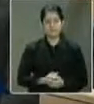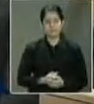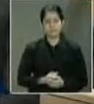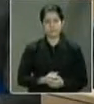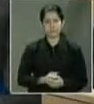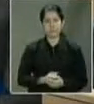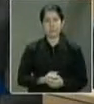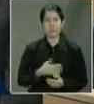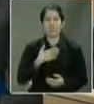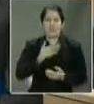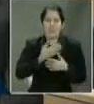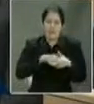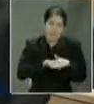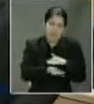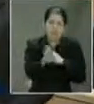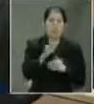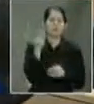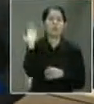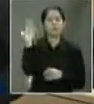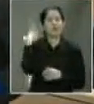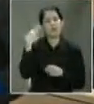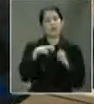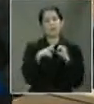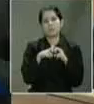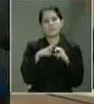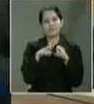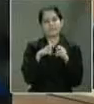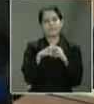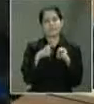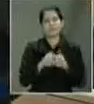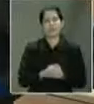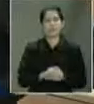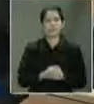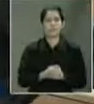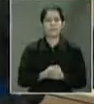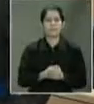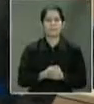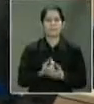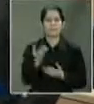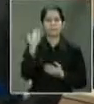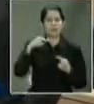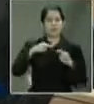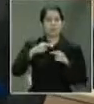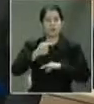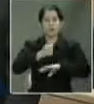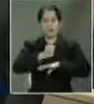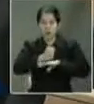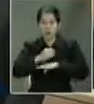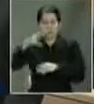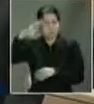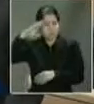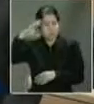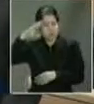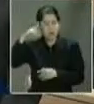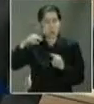ลบแวบออกมาโอ้ตำรวจอพปลผู้ว่าผู้การผู้กับท่านต้องสู้ศักดิ์ศรีบอกไม่ได้น้